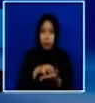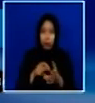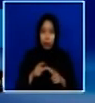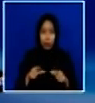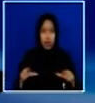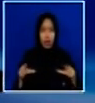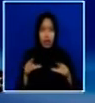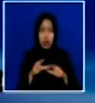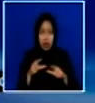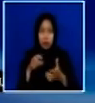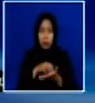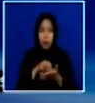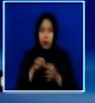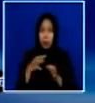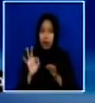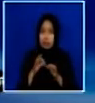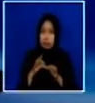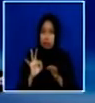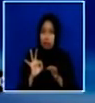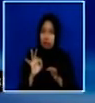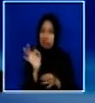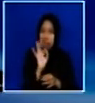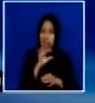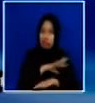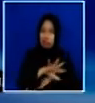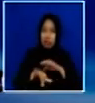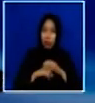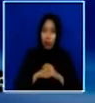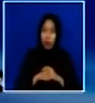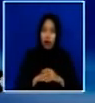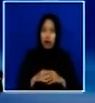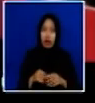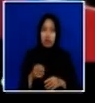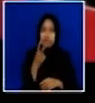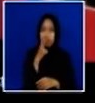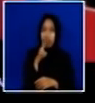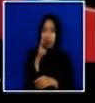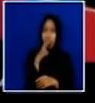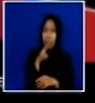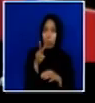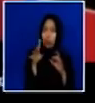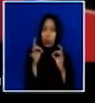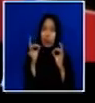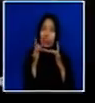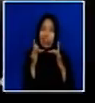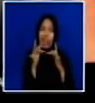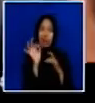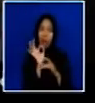ini film semuanya terjangkau oleh jaringan internet